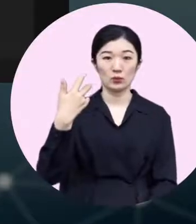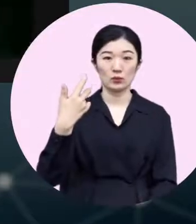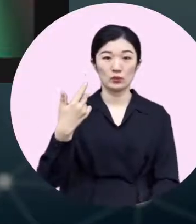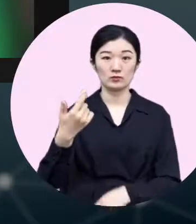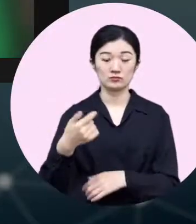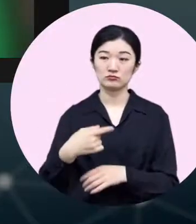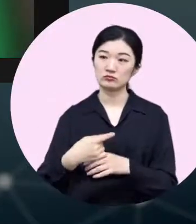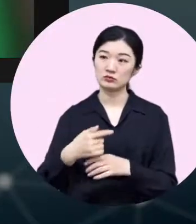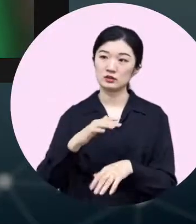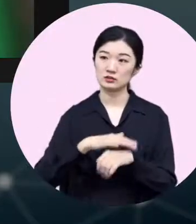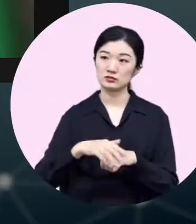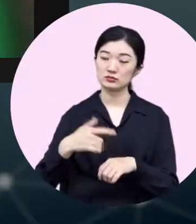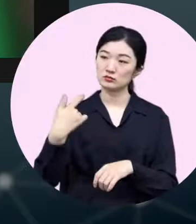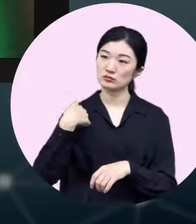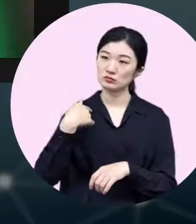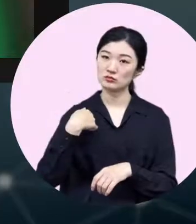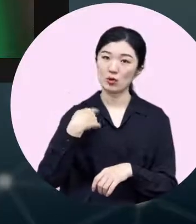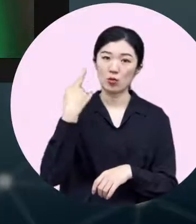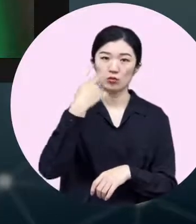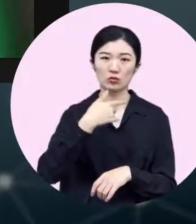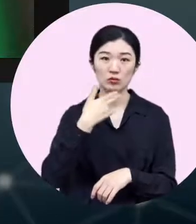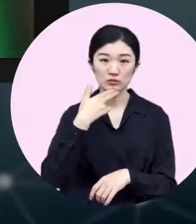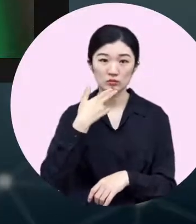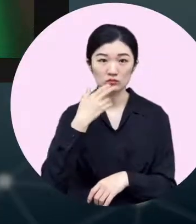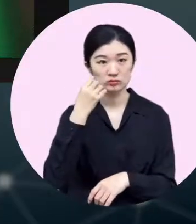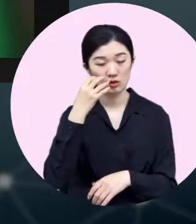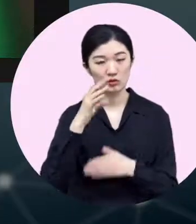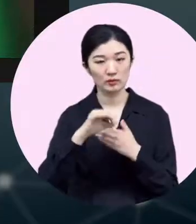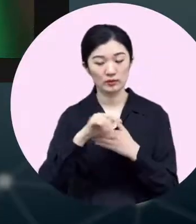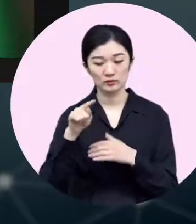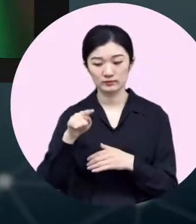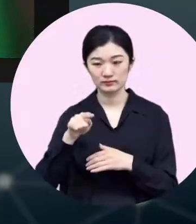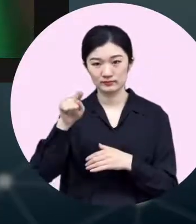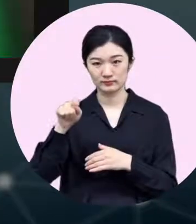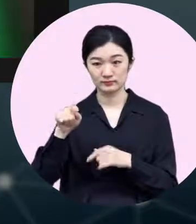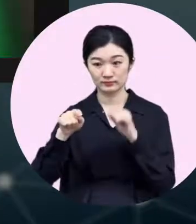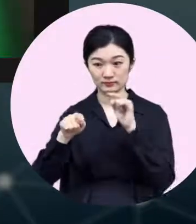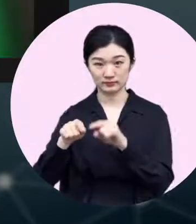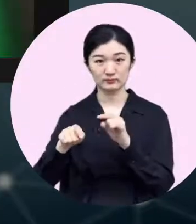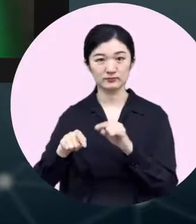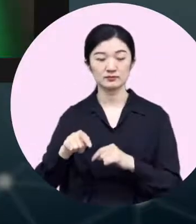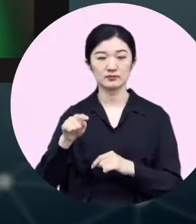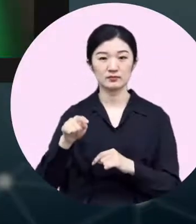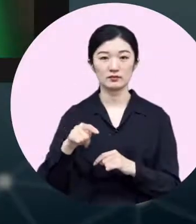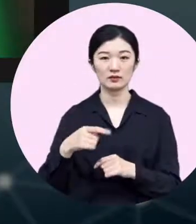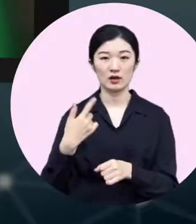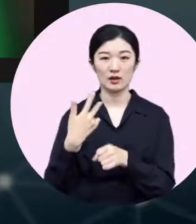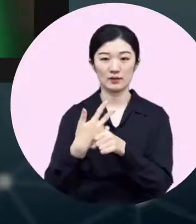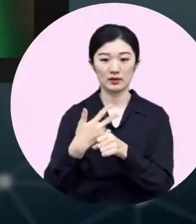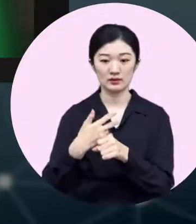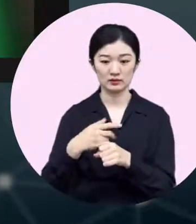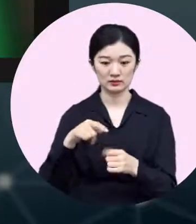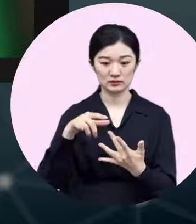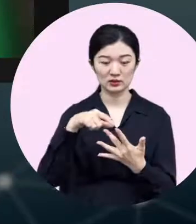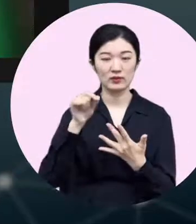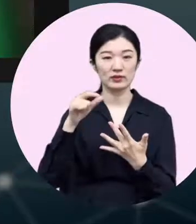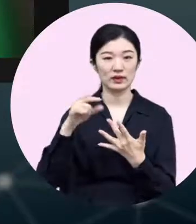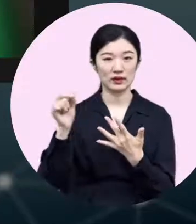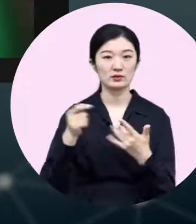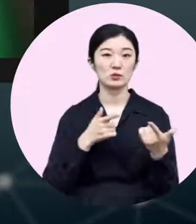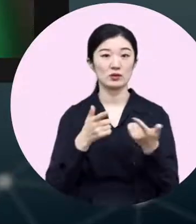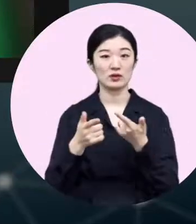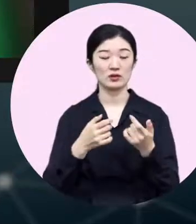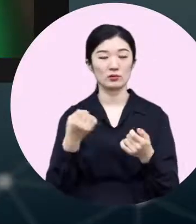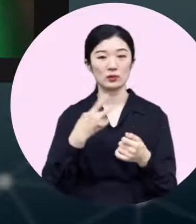때 정상적으로 제 모습이 잘 안 보이시면 그 옆에 이제 화살표 누르셔서 카메라 다시 한번 선택 체크해 보시면 되고,